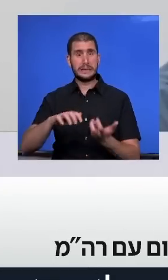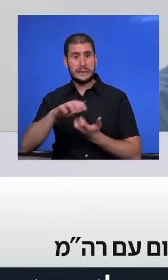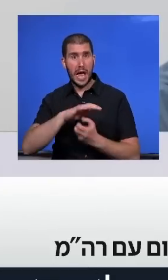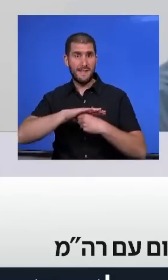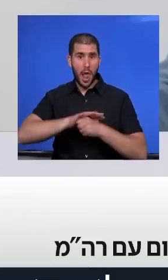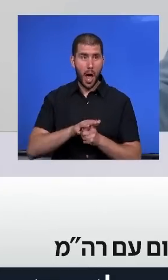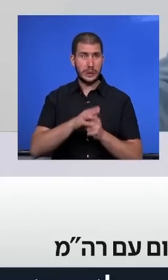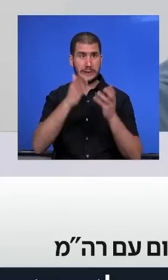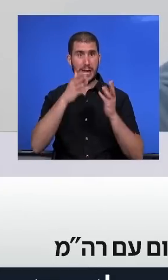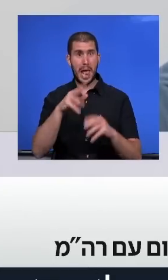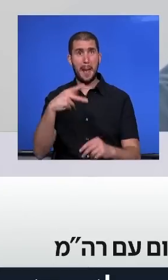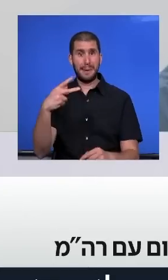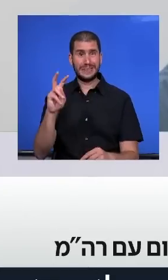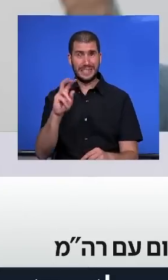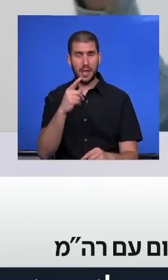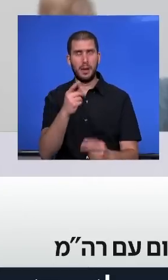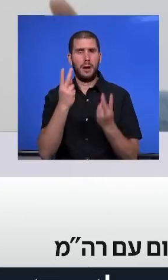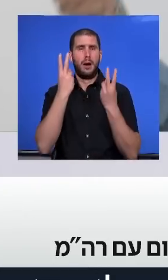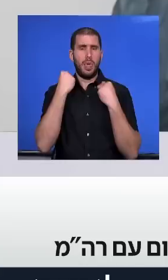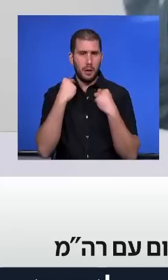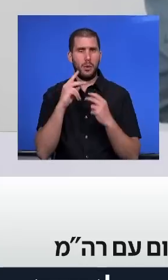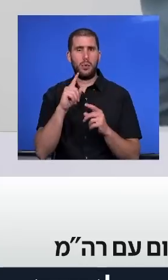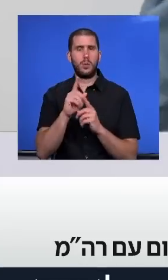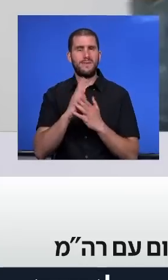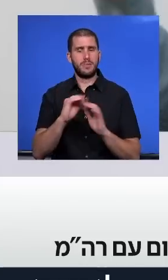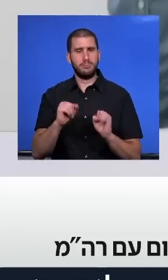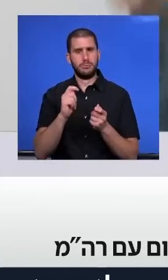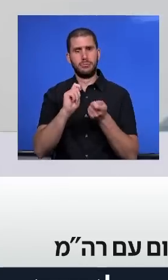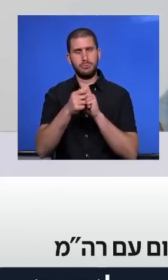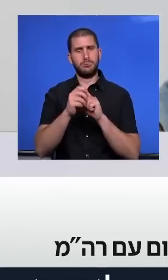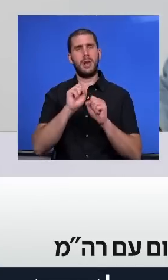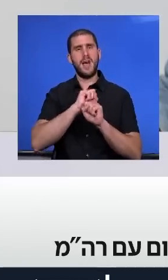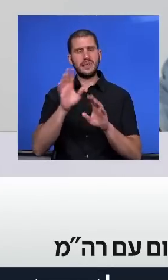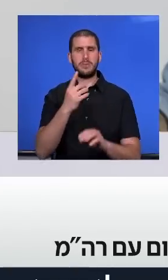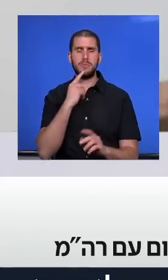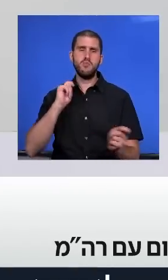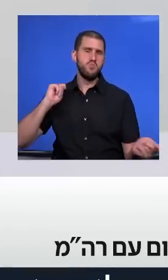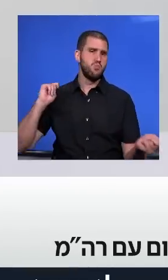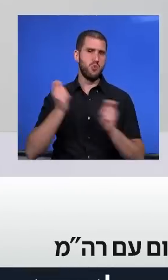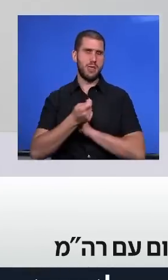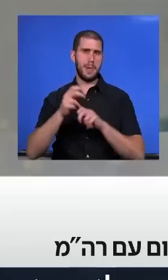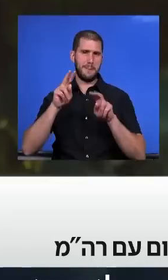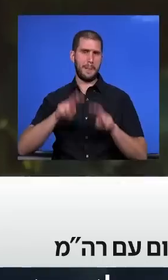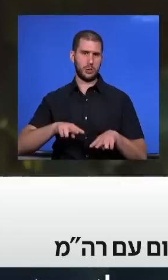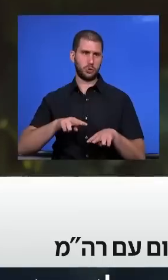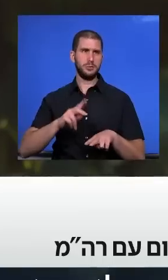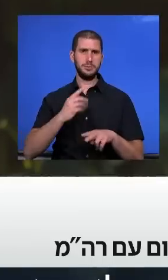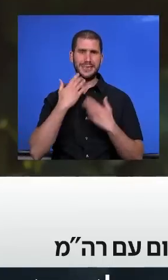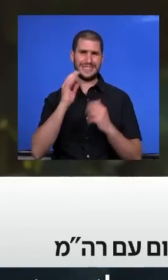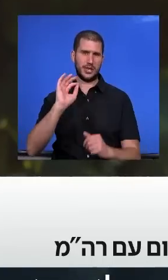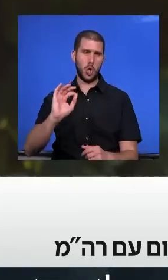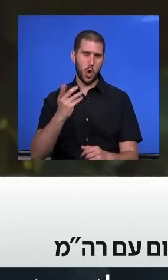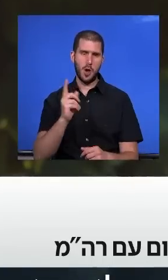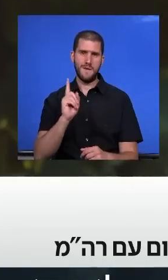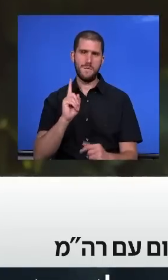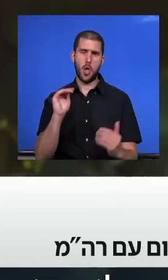על פנחס עידן, רק אז הוא טרח לפרסם הבהרה שמשנה באופן מוחלט את הגרסה שלו, ולא